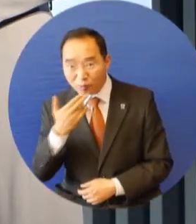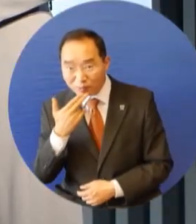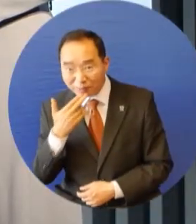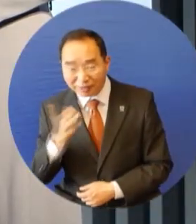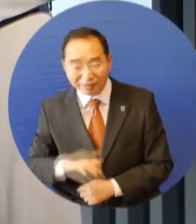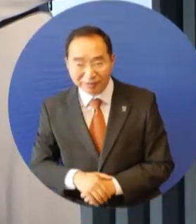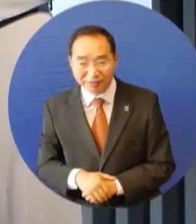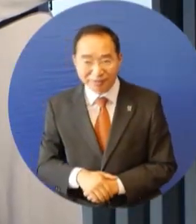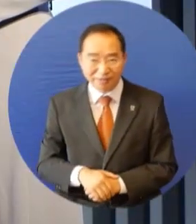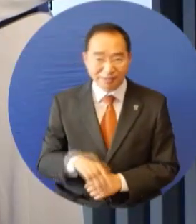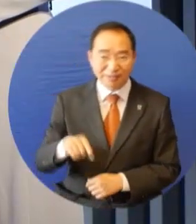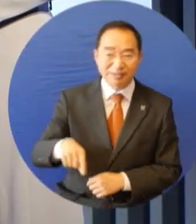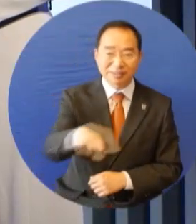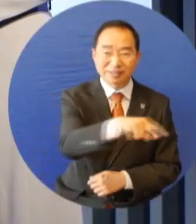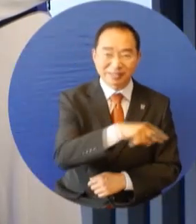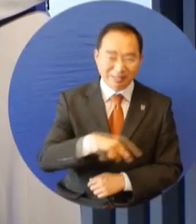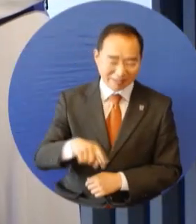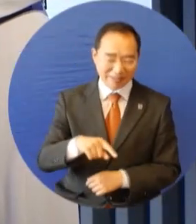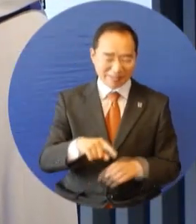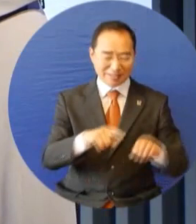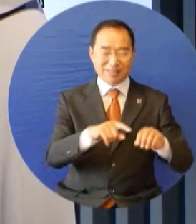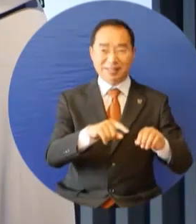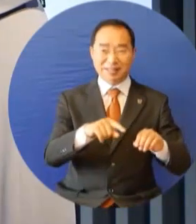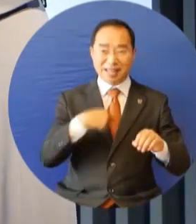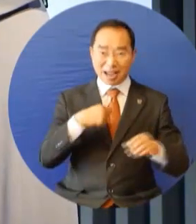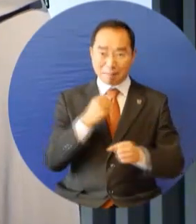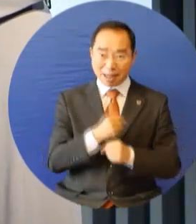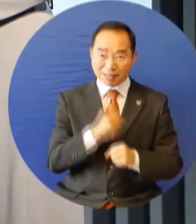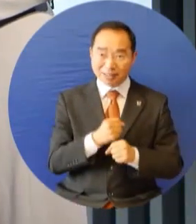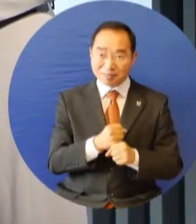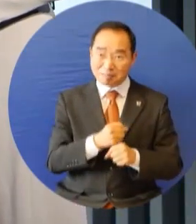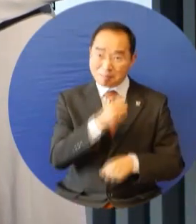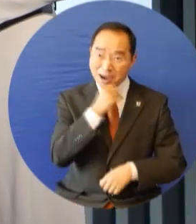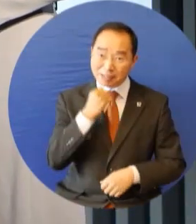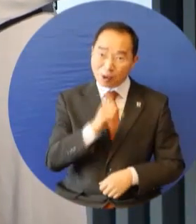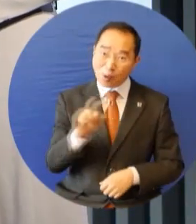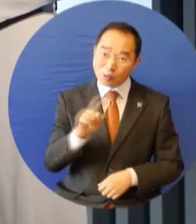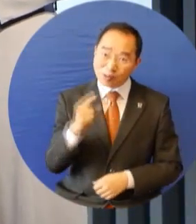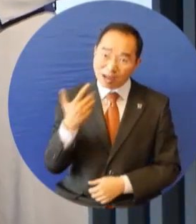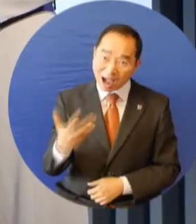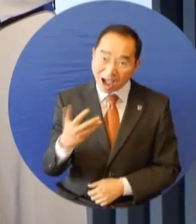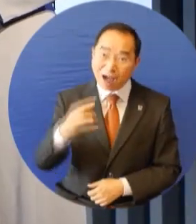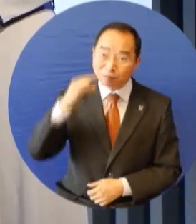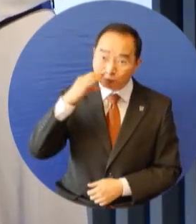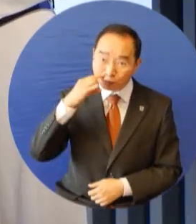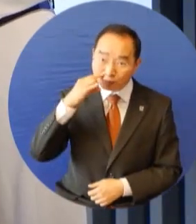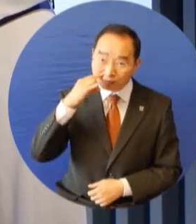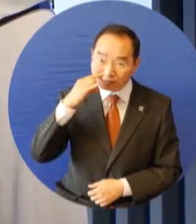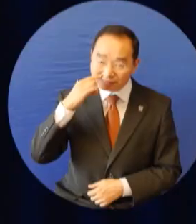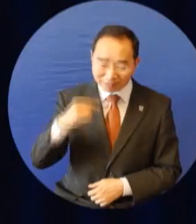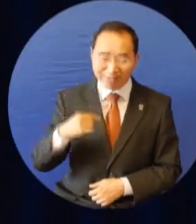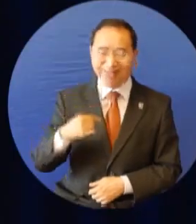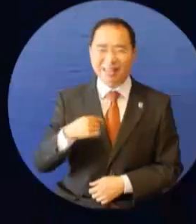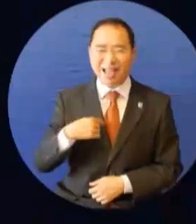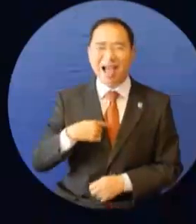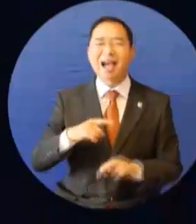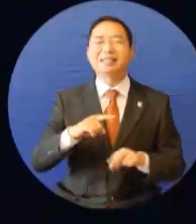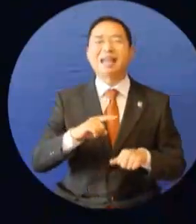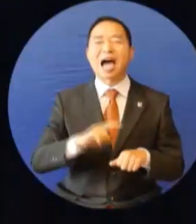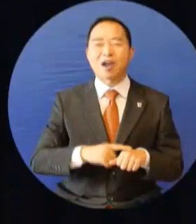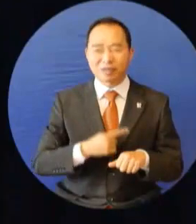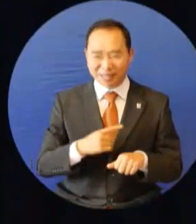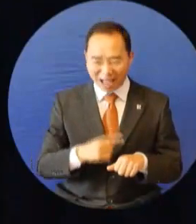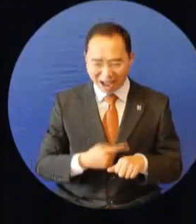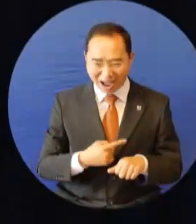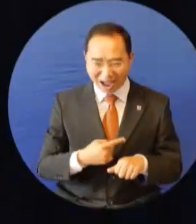내가 자연이잖아요. 이 들풀의 밥상 내가 또 만들어내는 것들이 어떤 맛일까라는 그 궁금증은 바로 내가